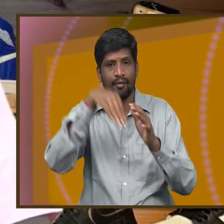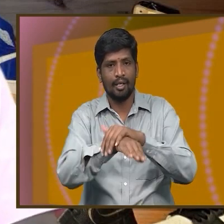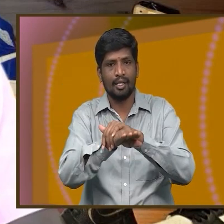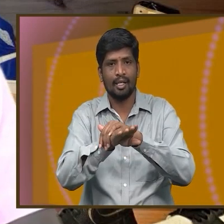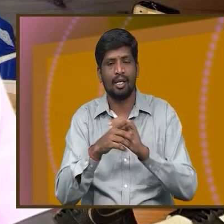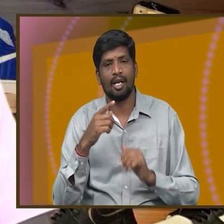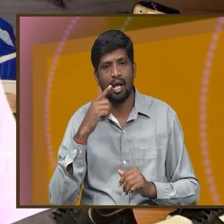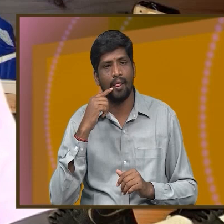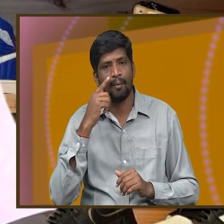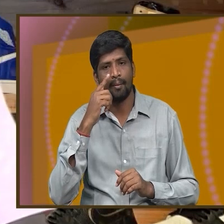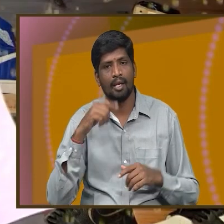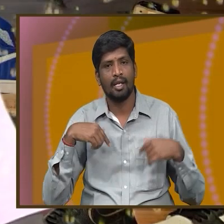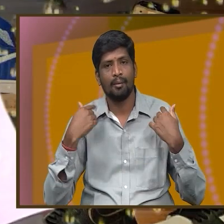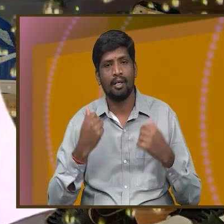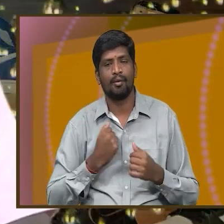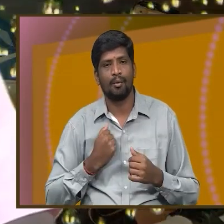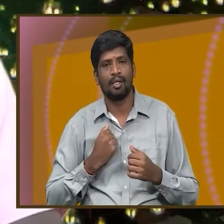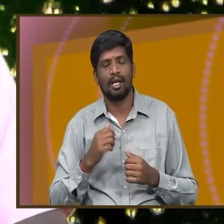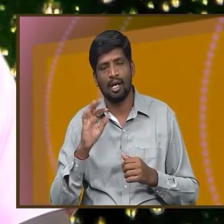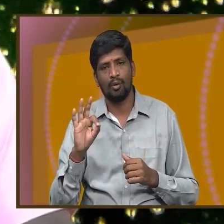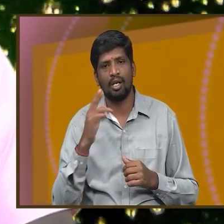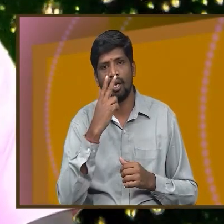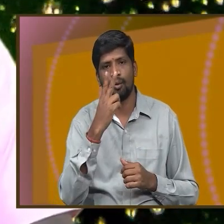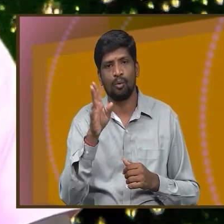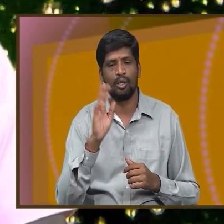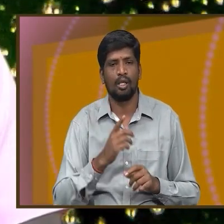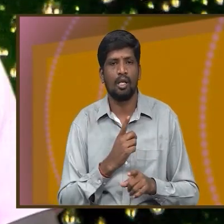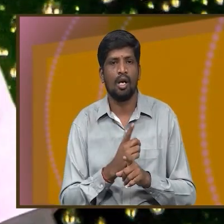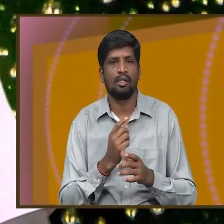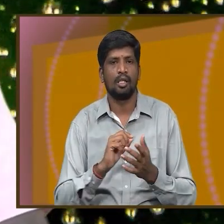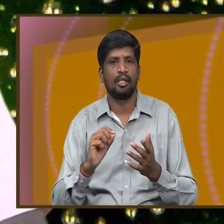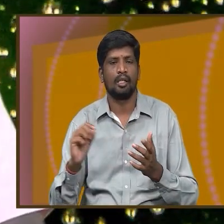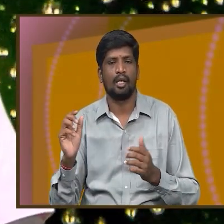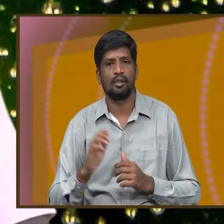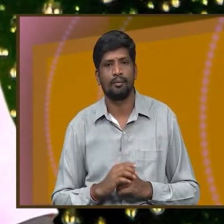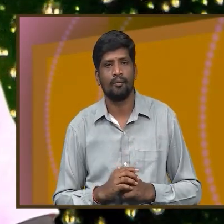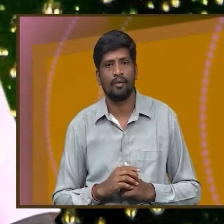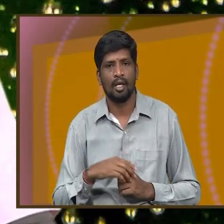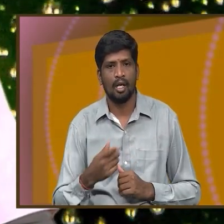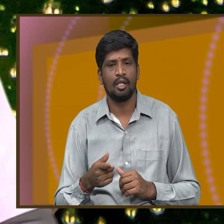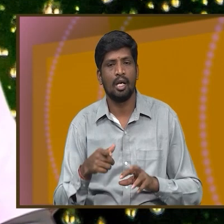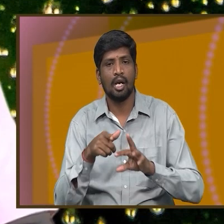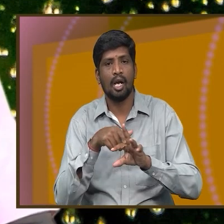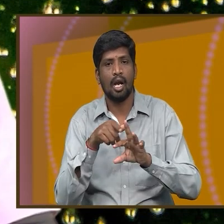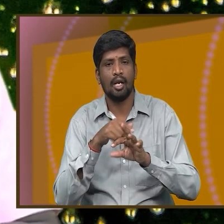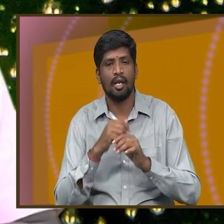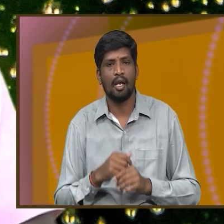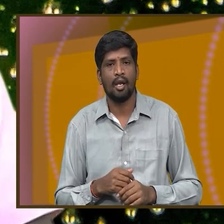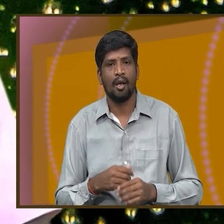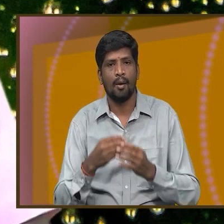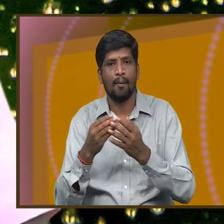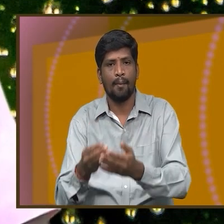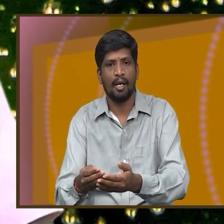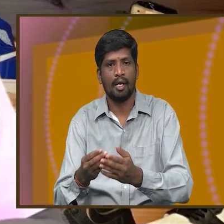ஒரு விஷயத்தையும் வந்து ரொம்ப அழகுறாக படம் பிடித்து காட்டுகிறார் அந்த செய்தி. அடுத்து ஒரு காலணியை பெற்ற ஒரு